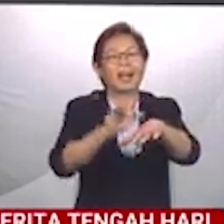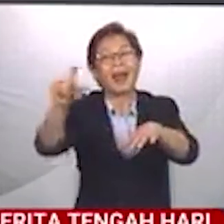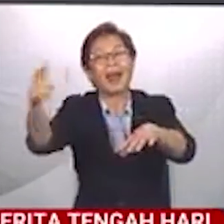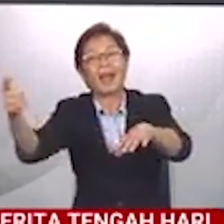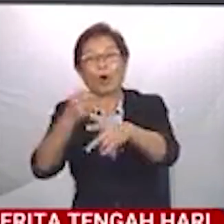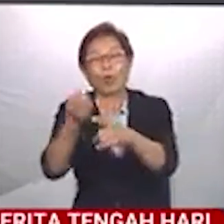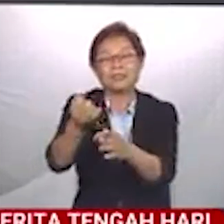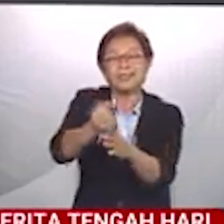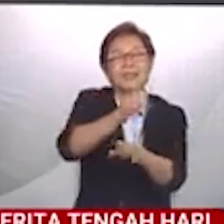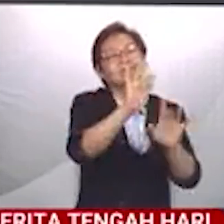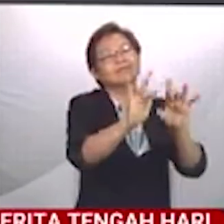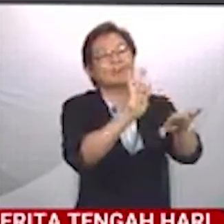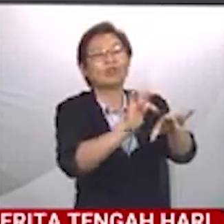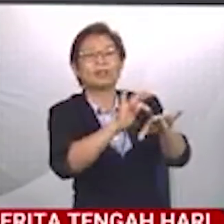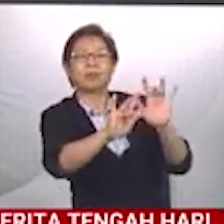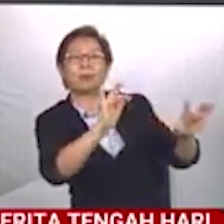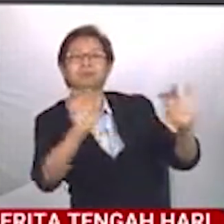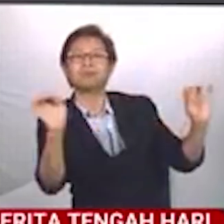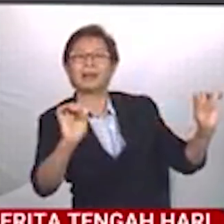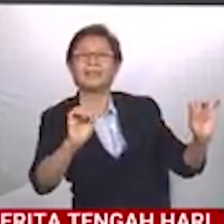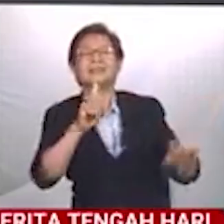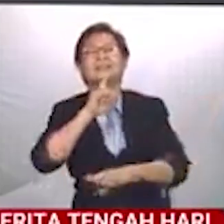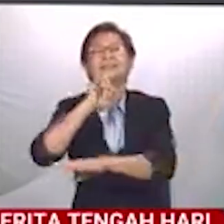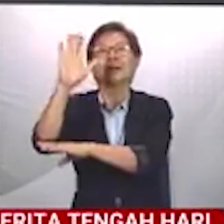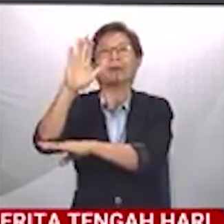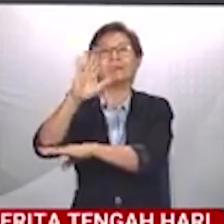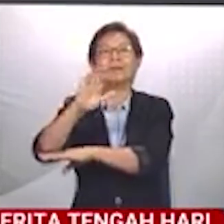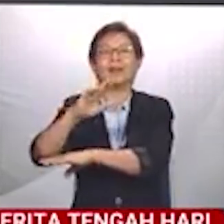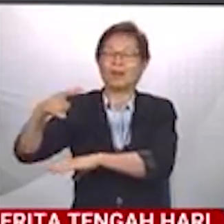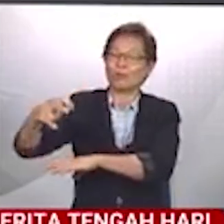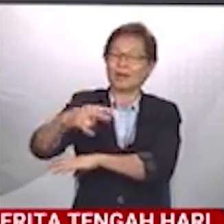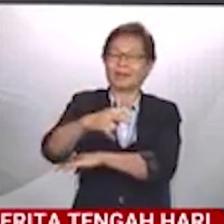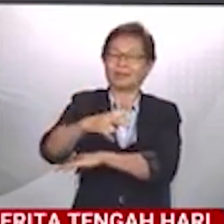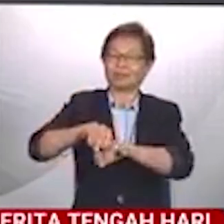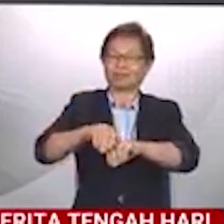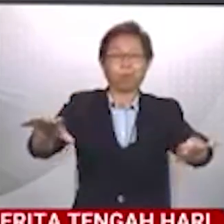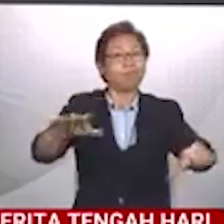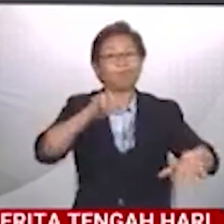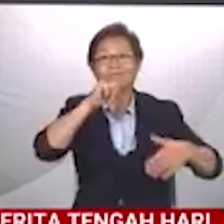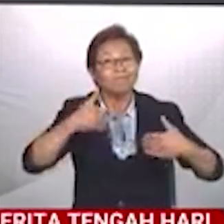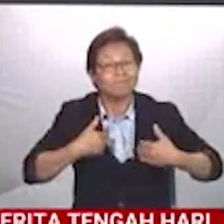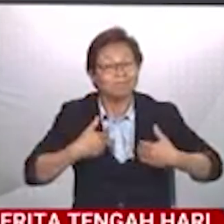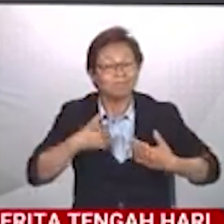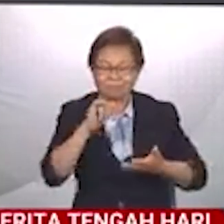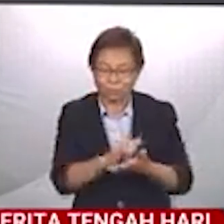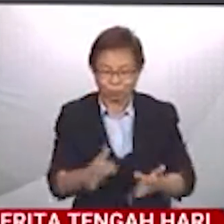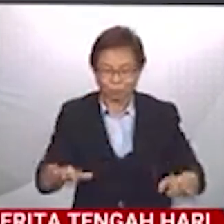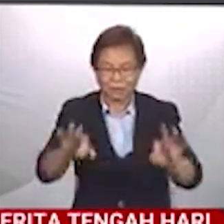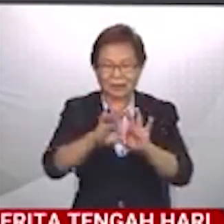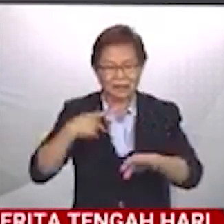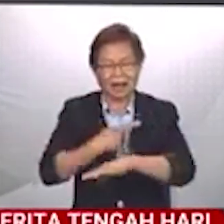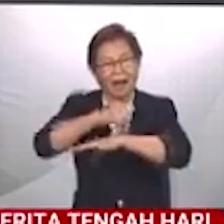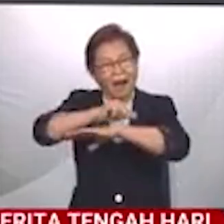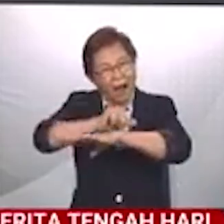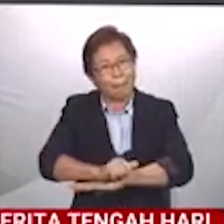siapa-siapa saja, maka itu akan menjamin penyakit ataupun virus ini tidak akan menular. Sebab itu pentinglah kita